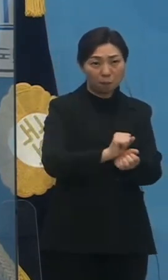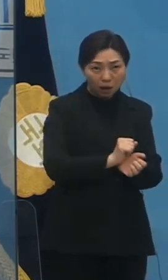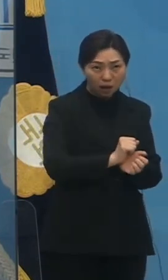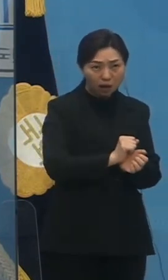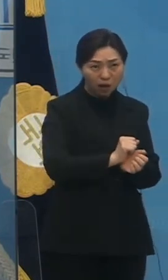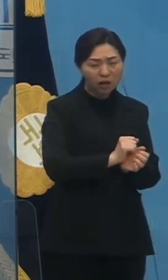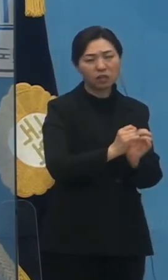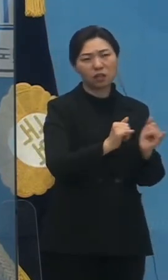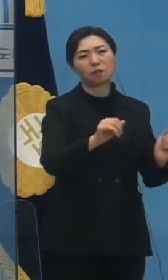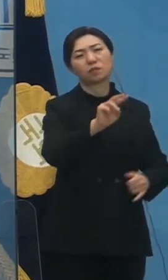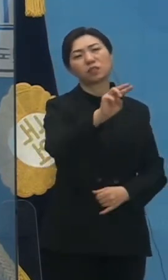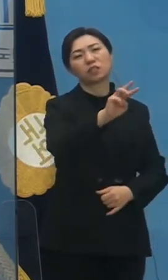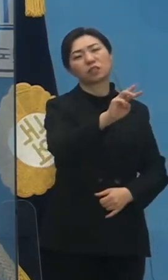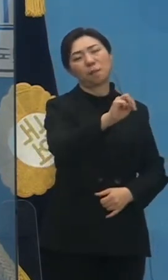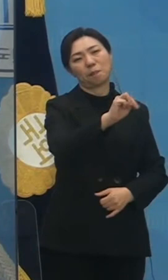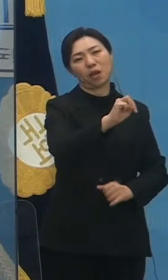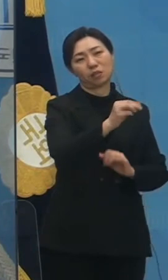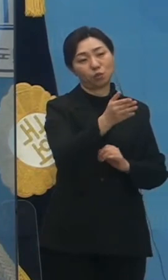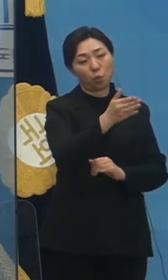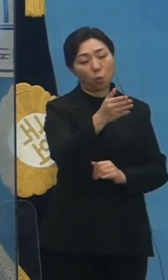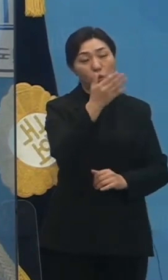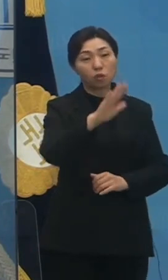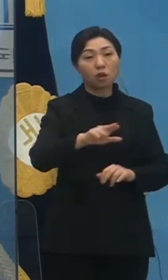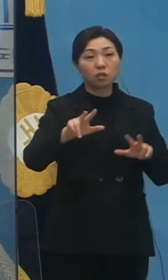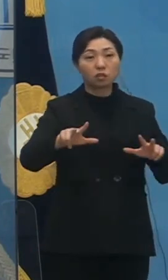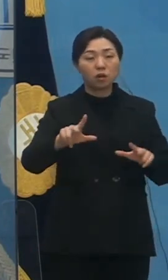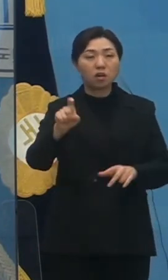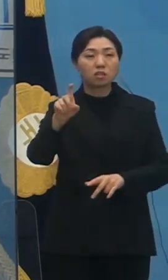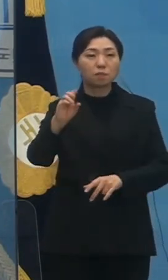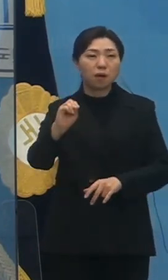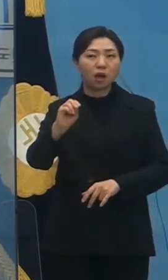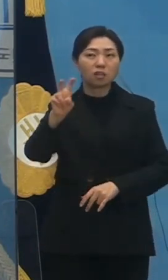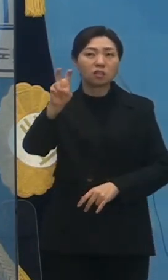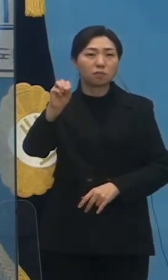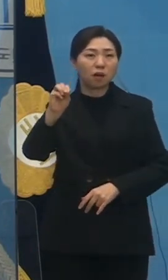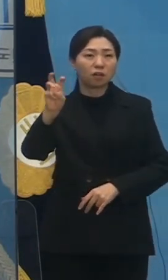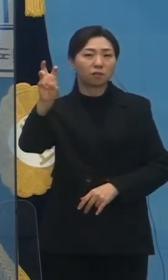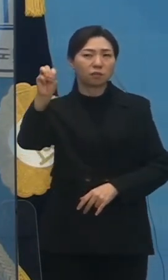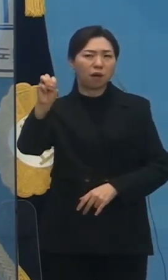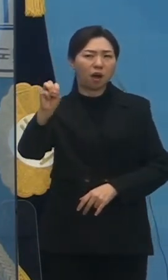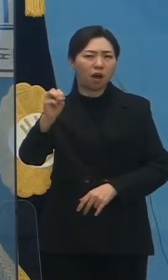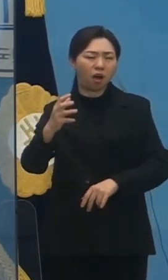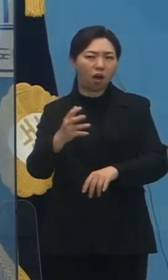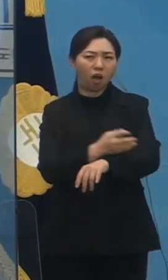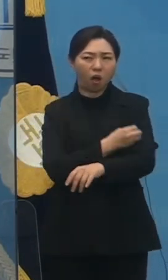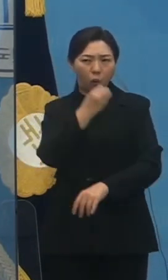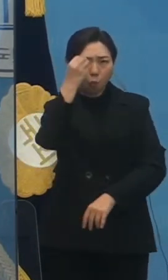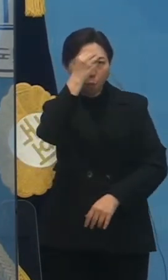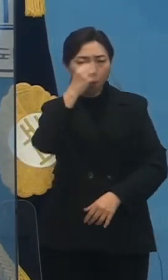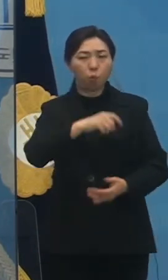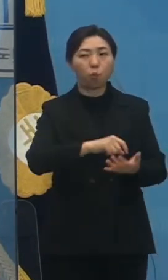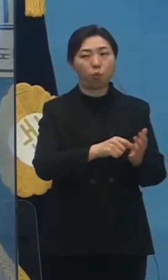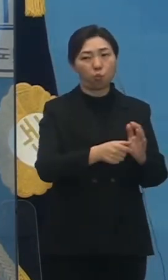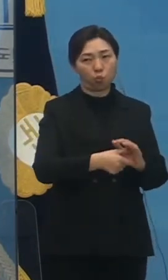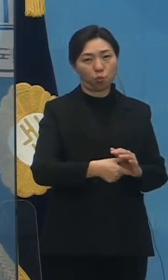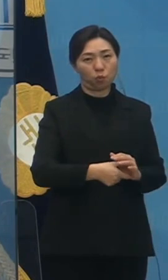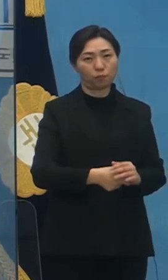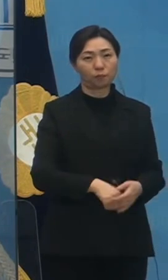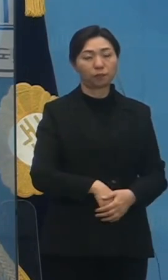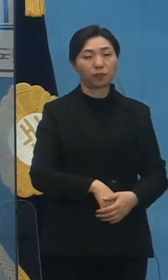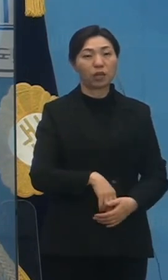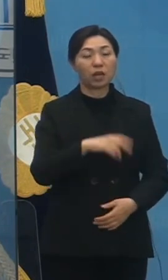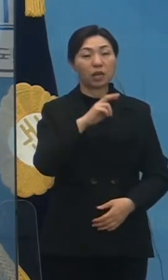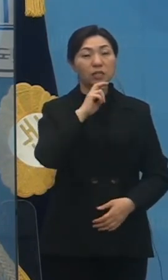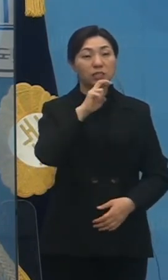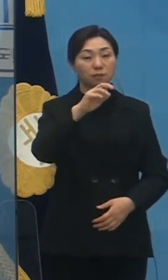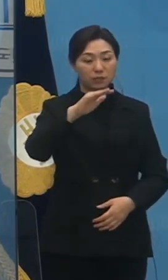그러나 지금 10만 명 내외가 나오고 있고 30만 명이 예고되고 있습니다. 20대 이하의